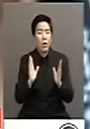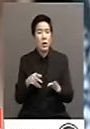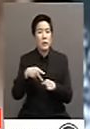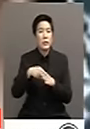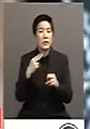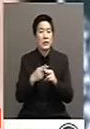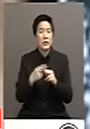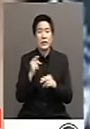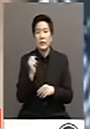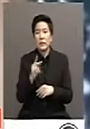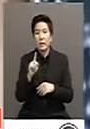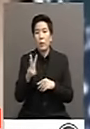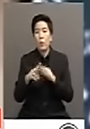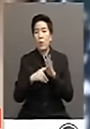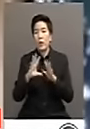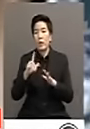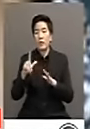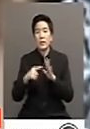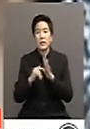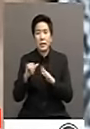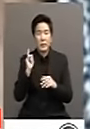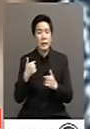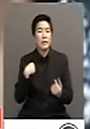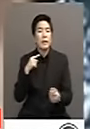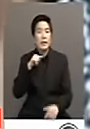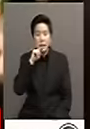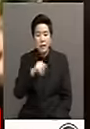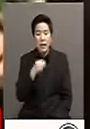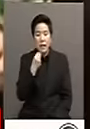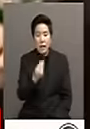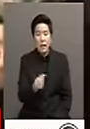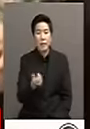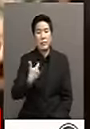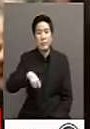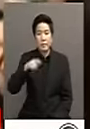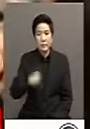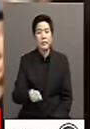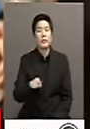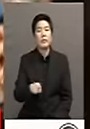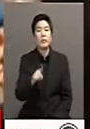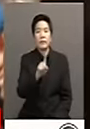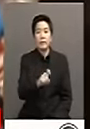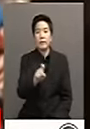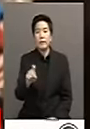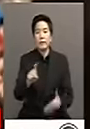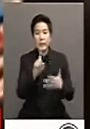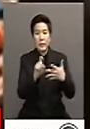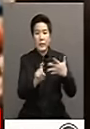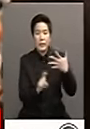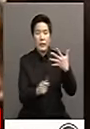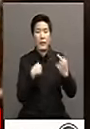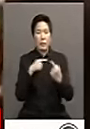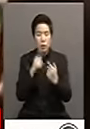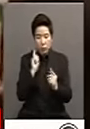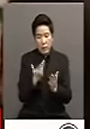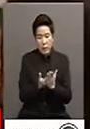ายธวัชชัยนะครับก็จะเป็นการสั่งให้พิพากษาประหารชีวิตรวมถึงร่วมกันชำระค่